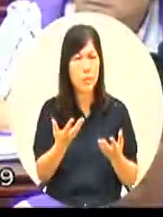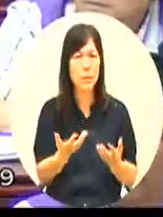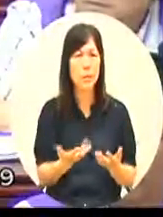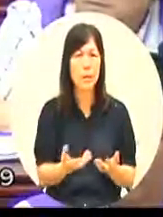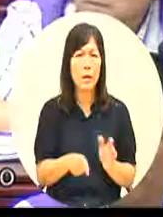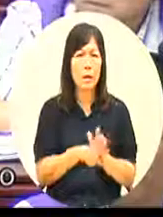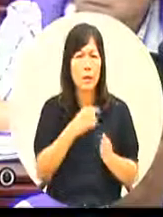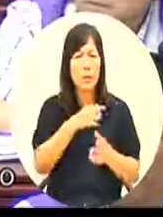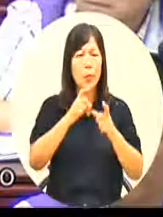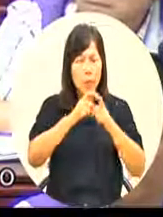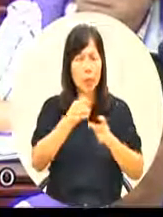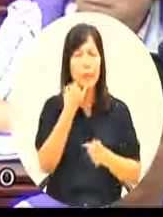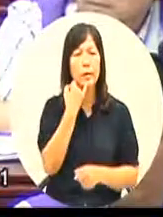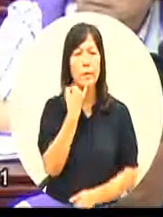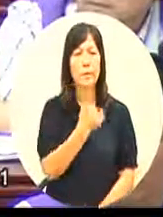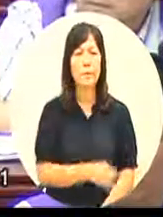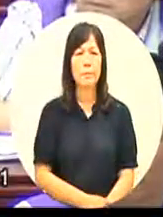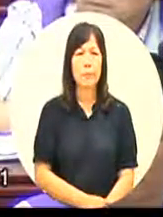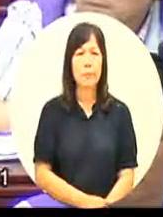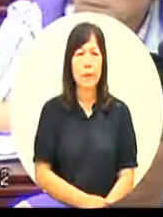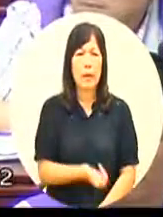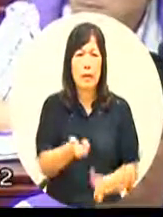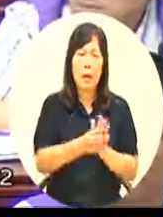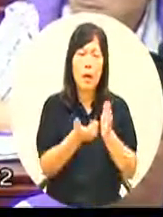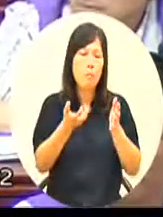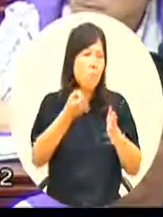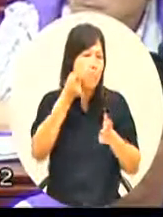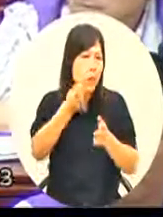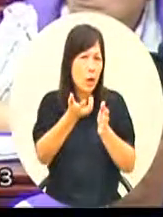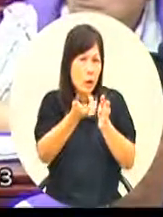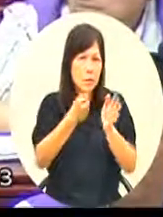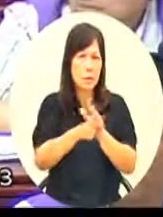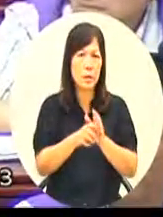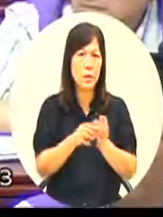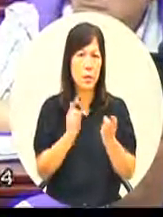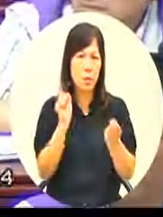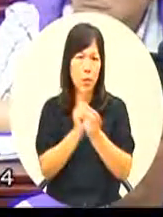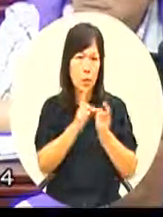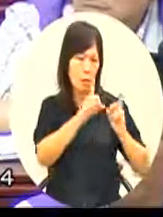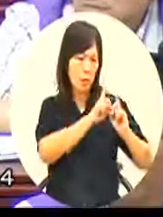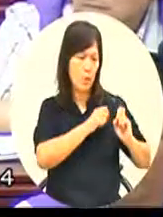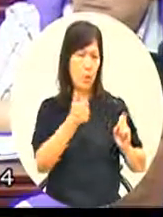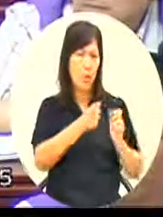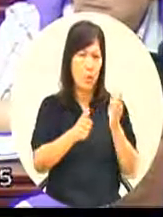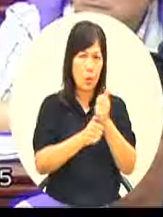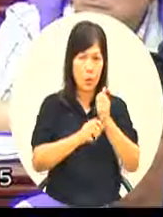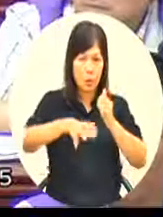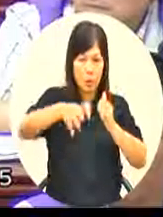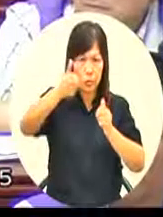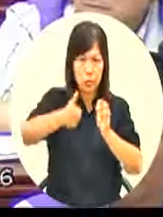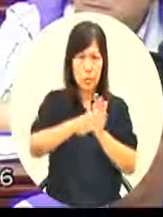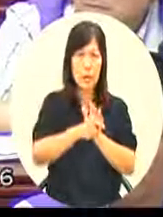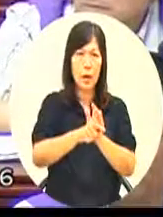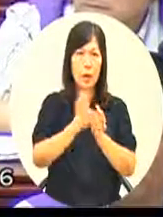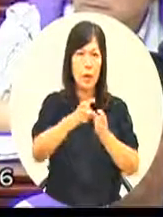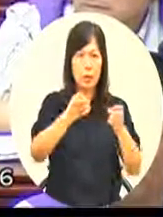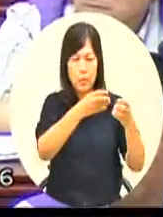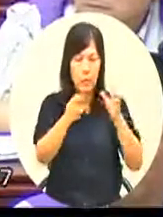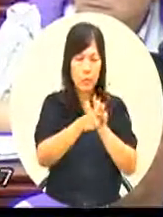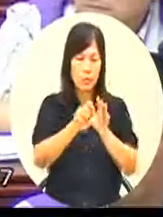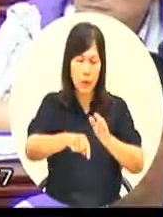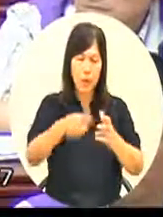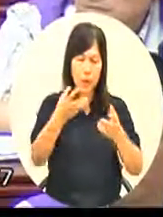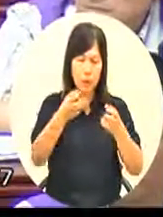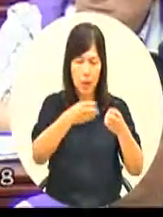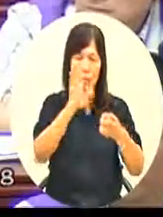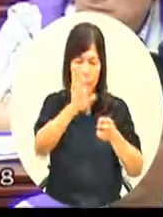跟议员报告一下。其实在一个月以前，我其实刚好跟郭副局长有请教一些这个发展基金的议题了。